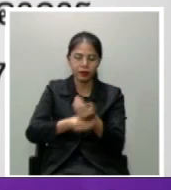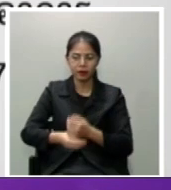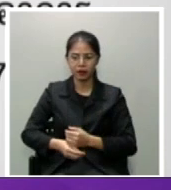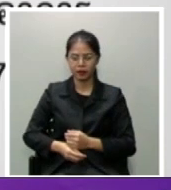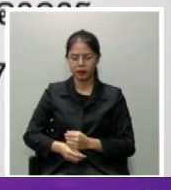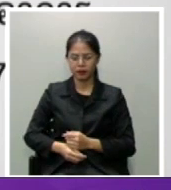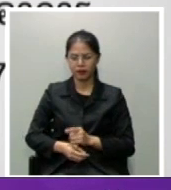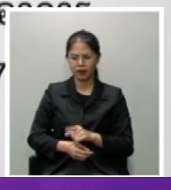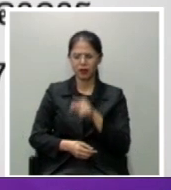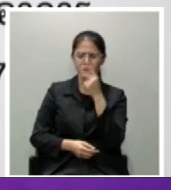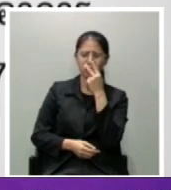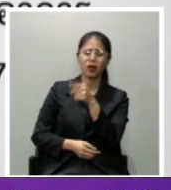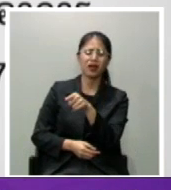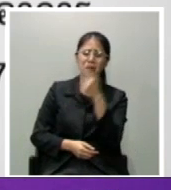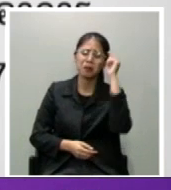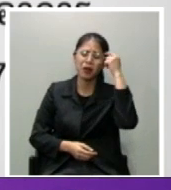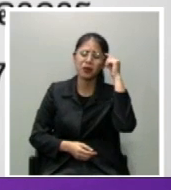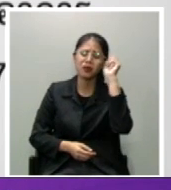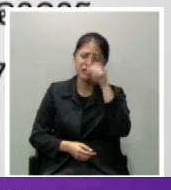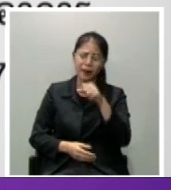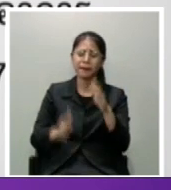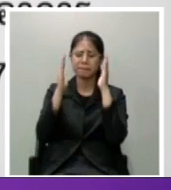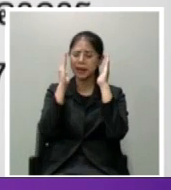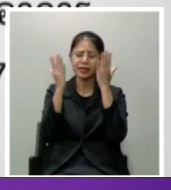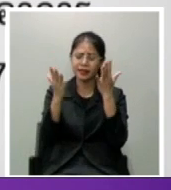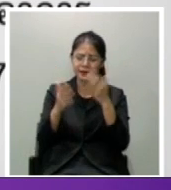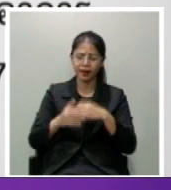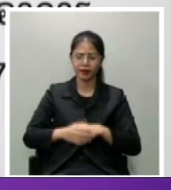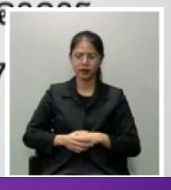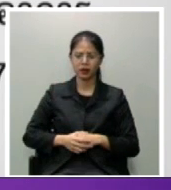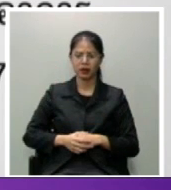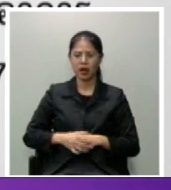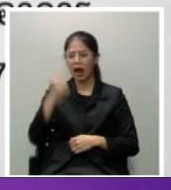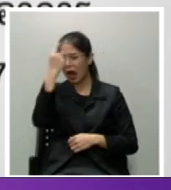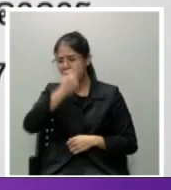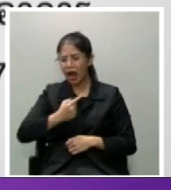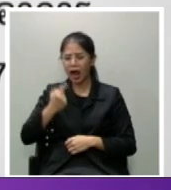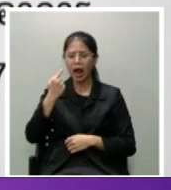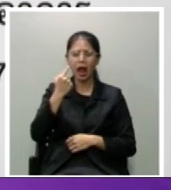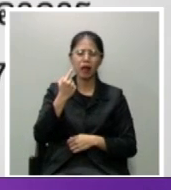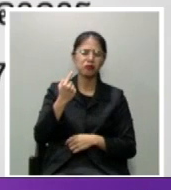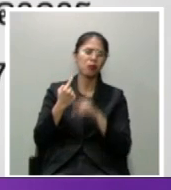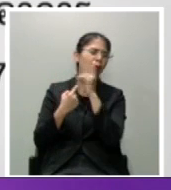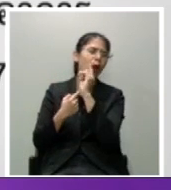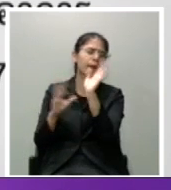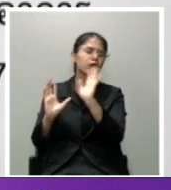แต่ผมเชื่อว่าท่านหนึ่งท่านไม่ทราบสองท่านไม่ได้ตั้งใจแล้วก็ไม่ควรมีใครไปถือสาหาความอะไร